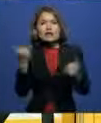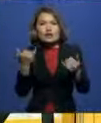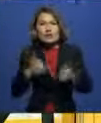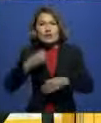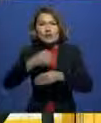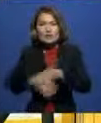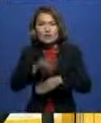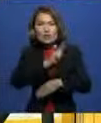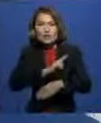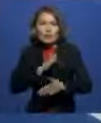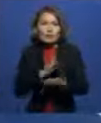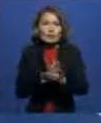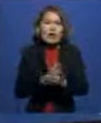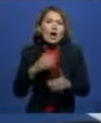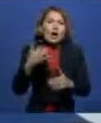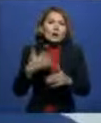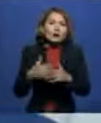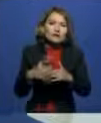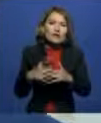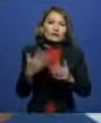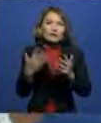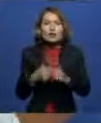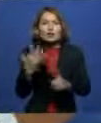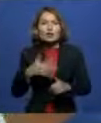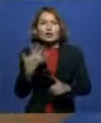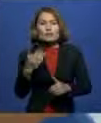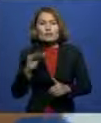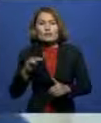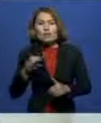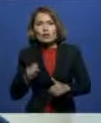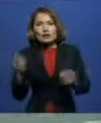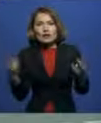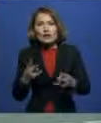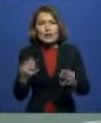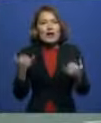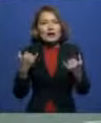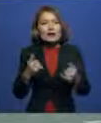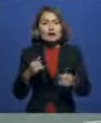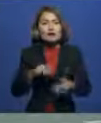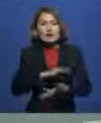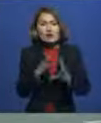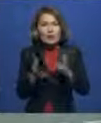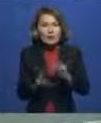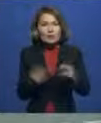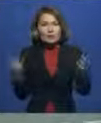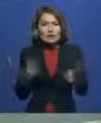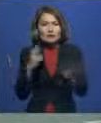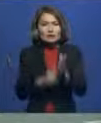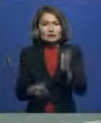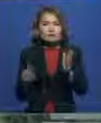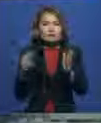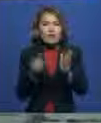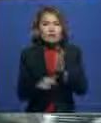Оларға айына орта есеппен 55 мың тонна мұнай өнімі керек. Қазіргі мәліметке жүгінсек, қажеттіліктің 60-70% ғана